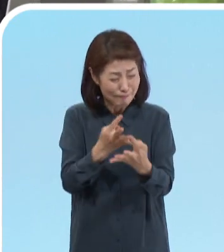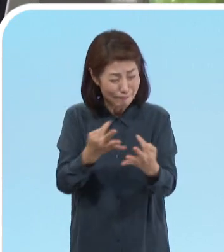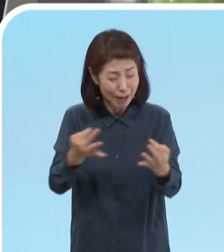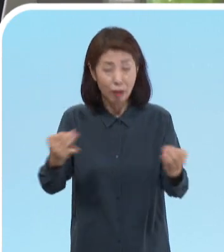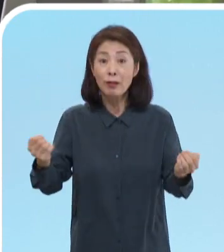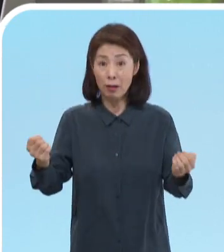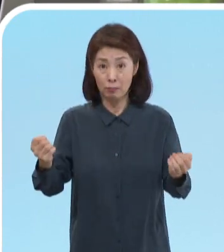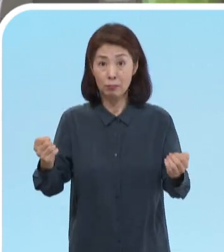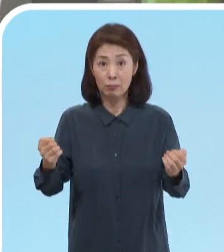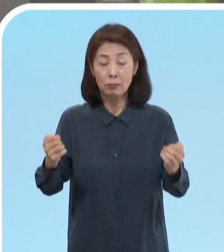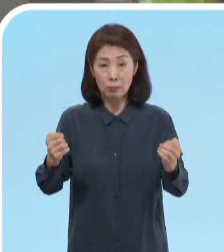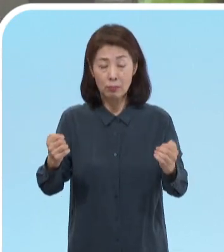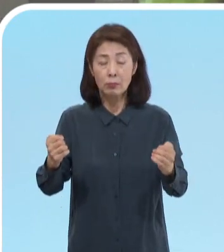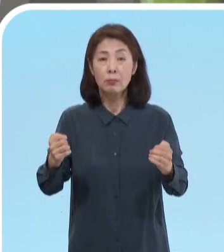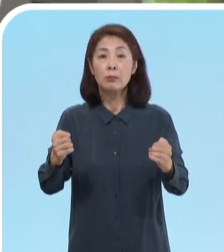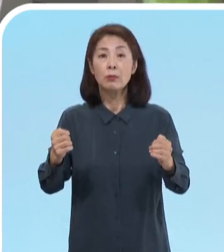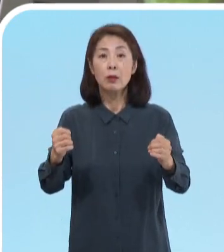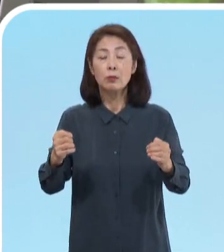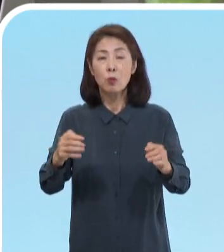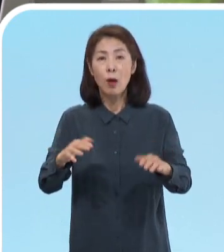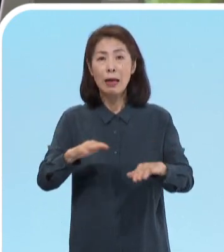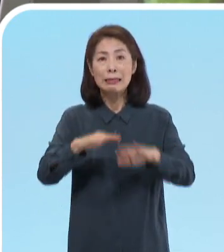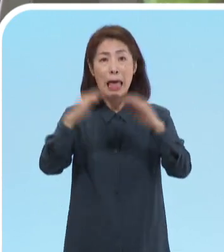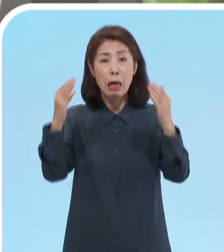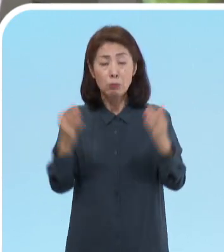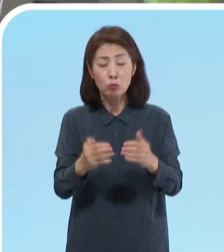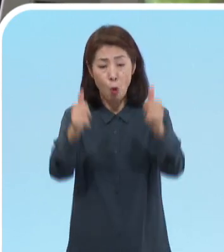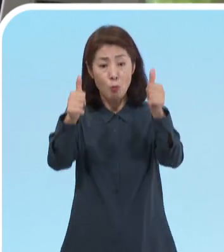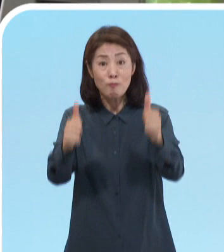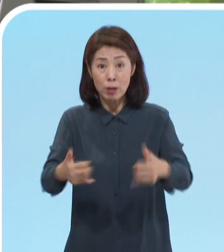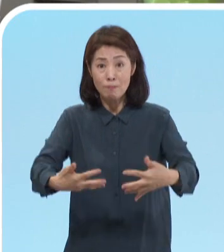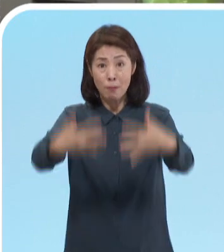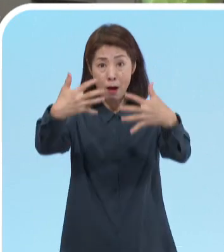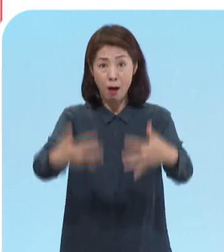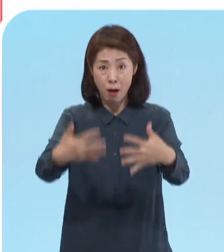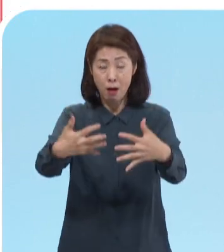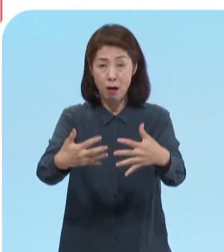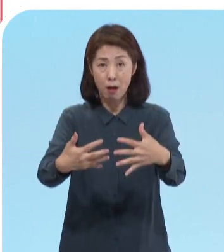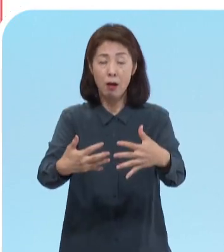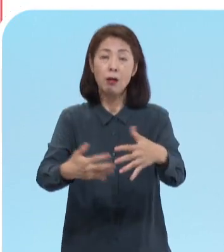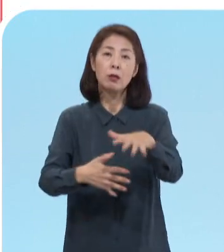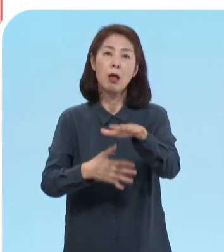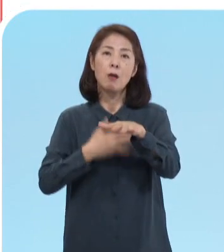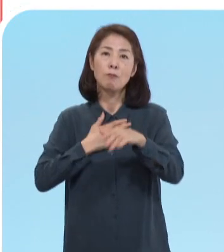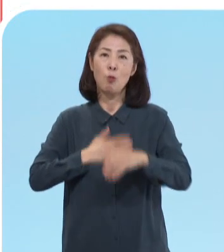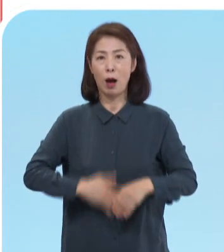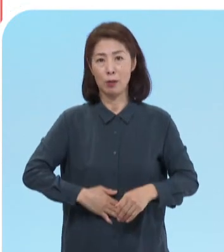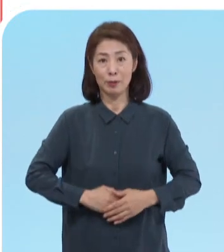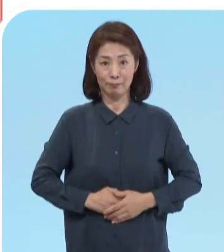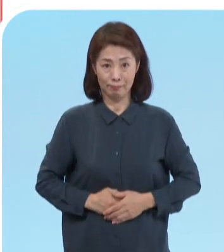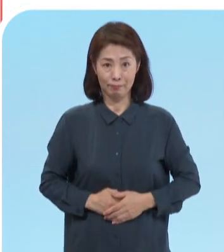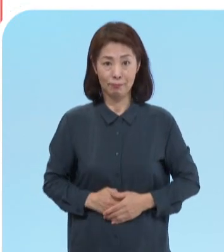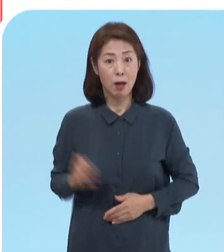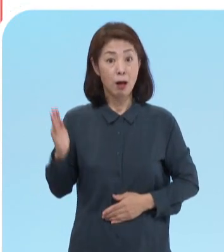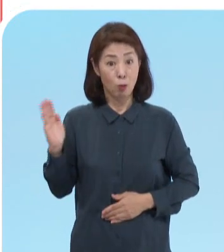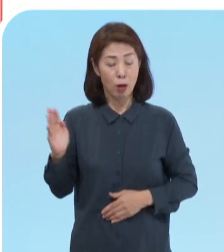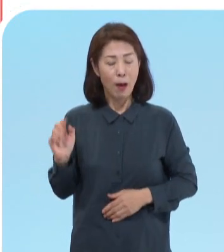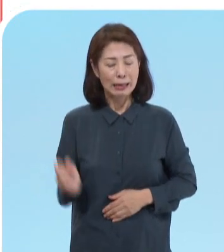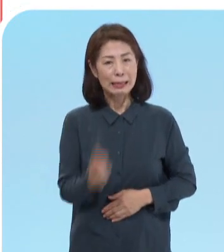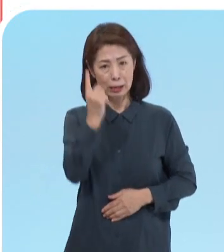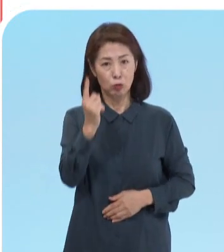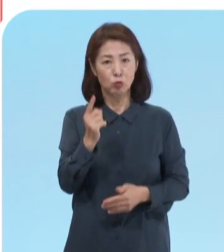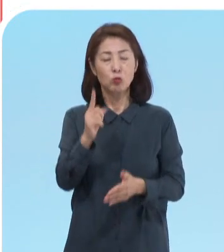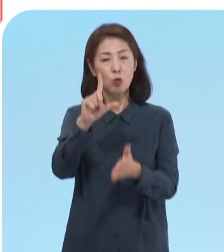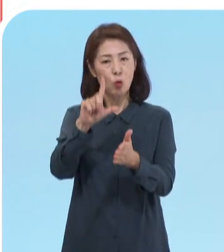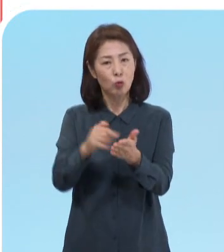ども、はい、ホームページではほぼ全ての情報を知ることができるんです、 はいはい。 こちらの緊急事業ト